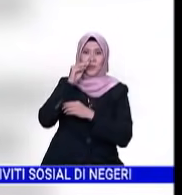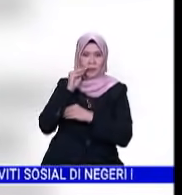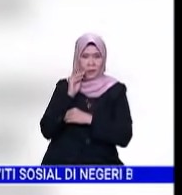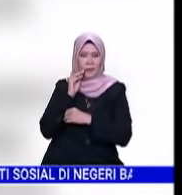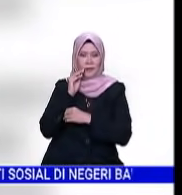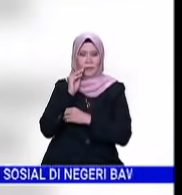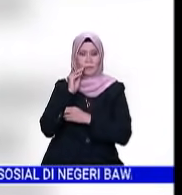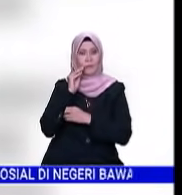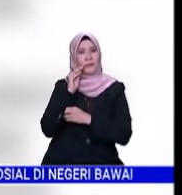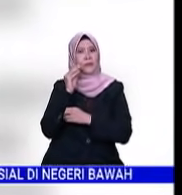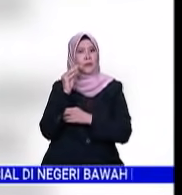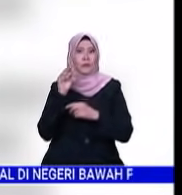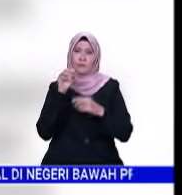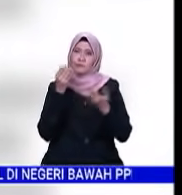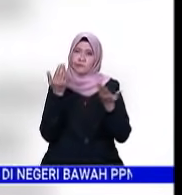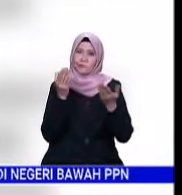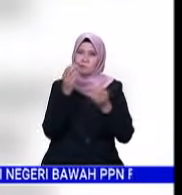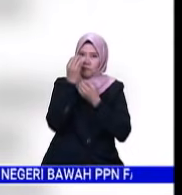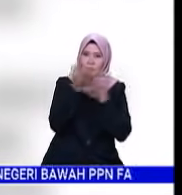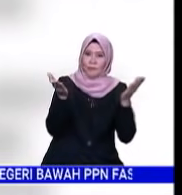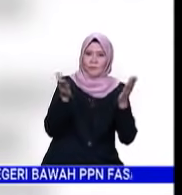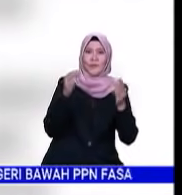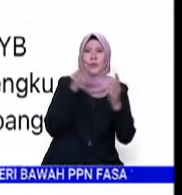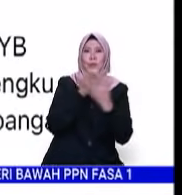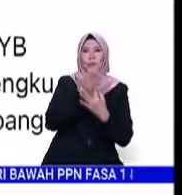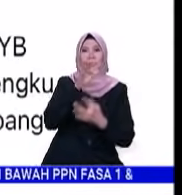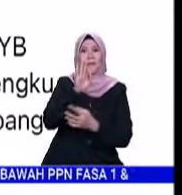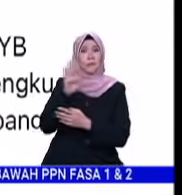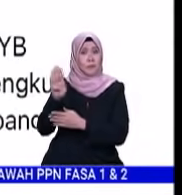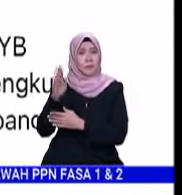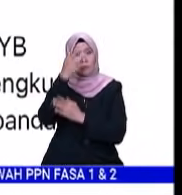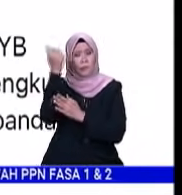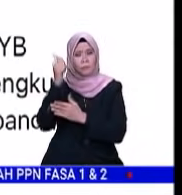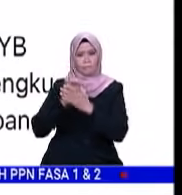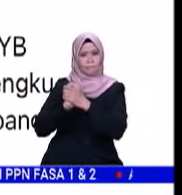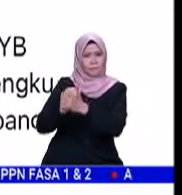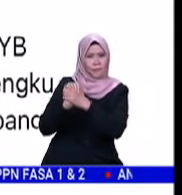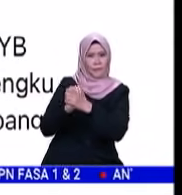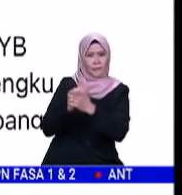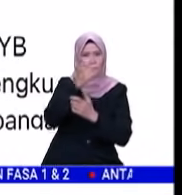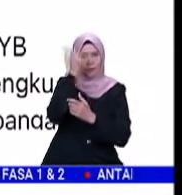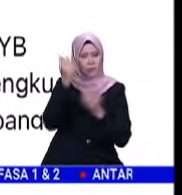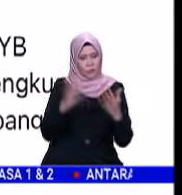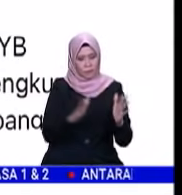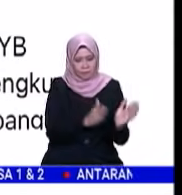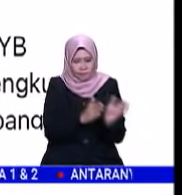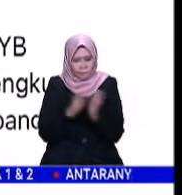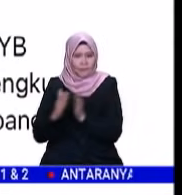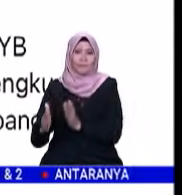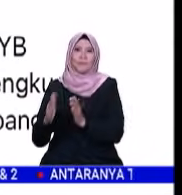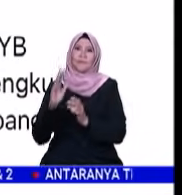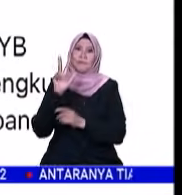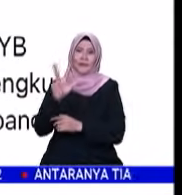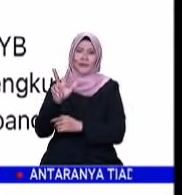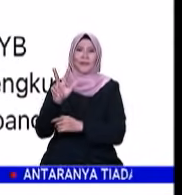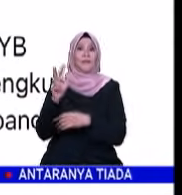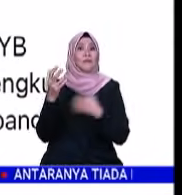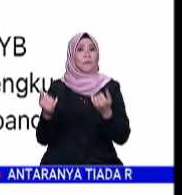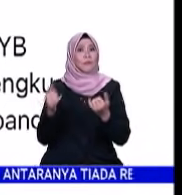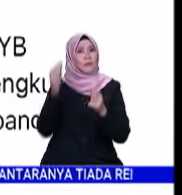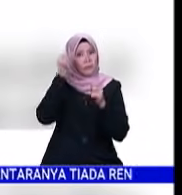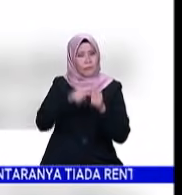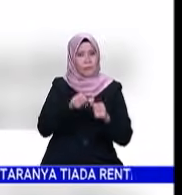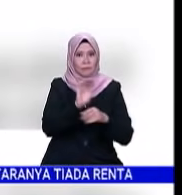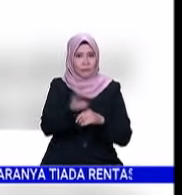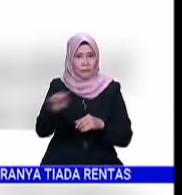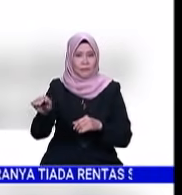Yassin menerusi hantaran di Facebook mengucapkan tahniah atas peralihan berkenaan. Beliau bagaimanapun mengingatkan negeri dan wilayah